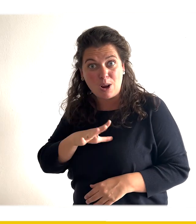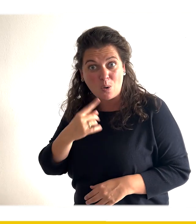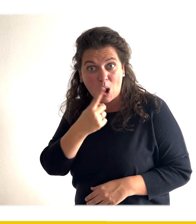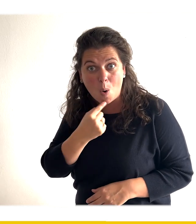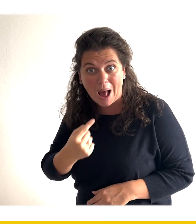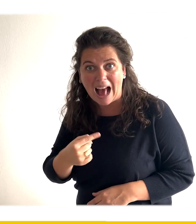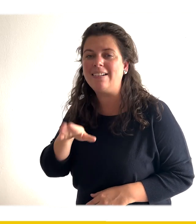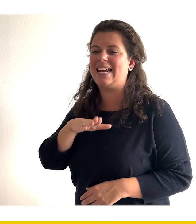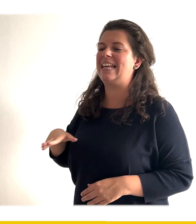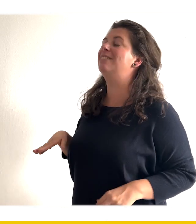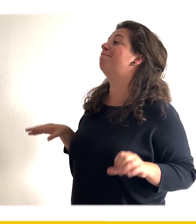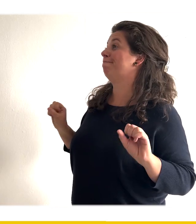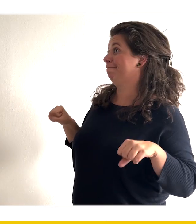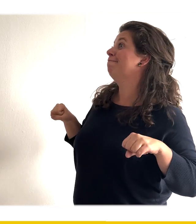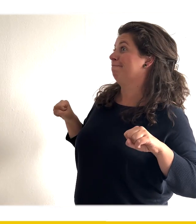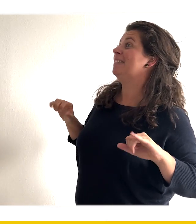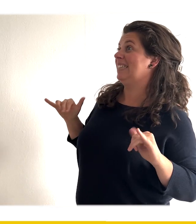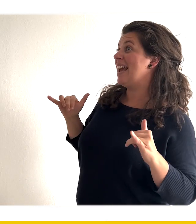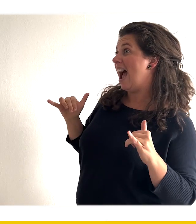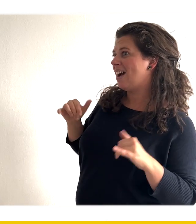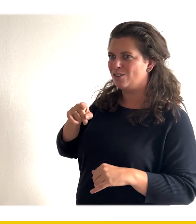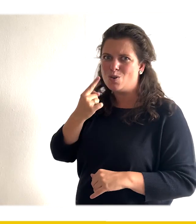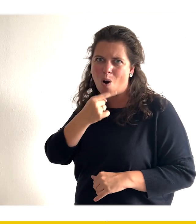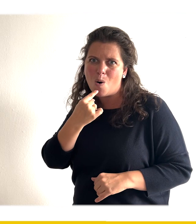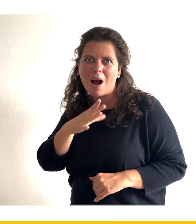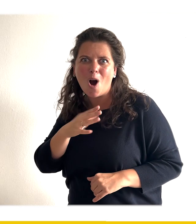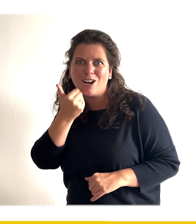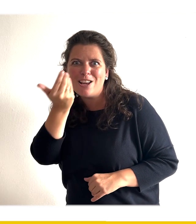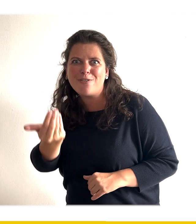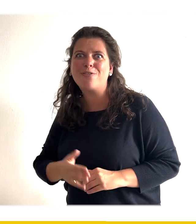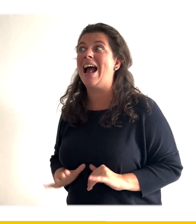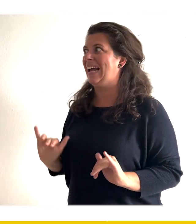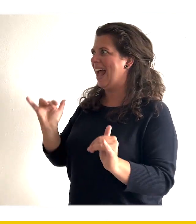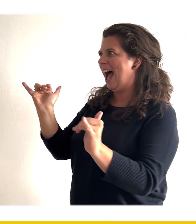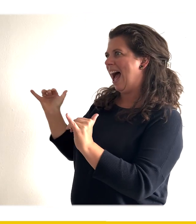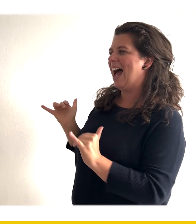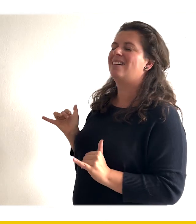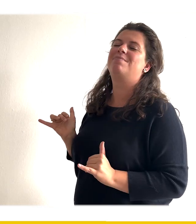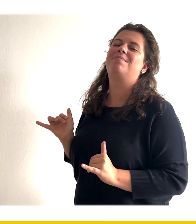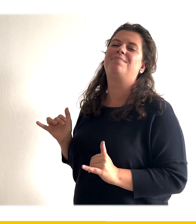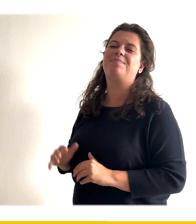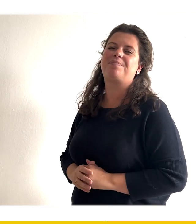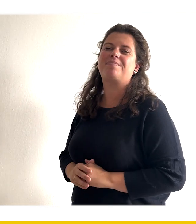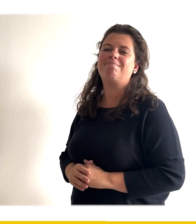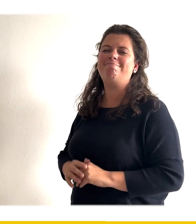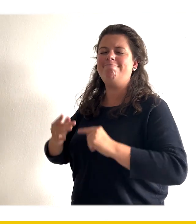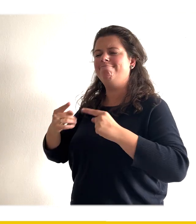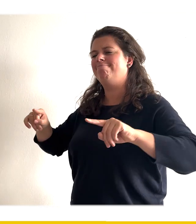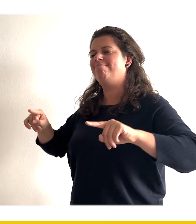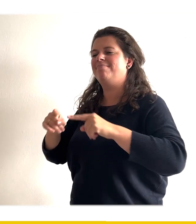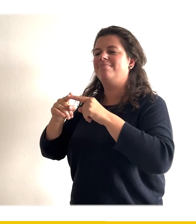Ja. En is jullie opa een beetje lief? Ja. Een schatkist vol